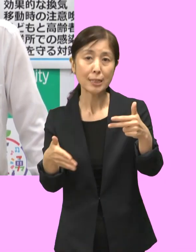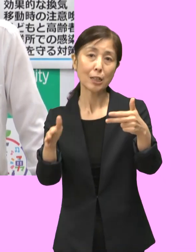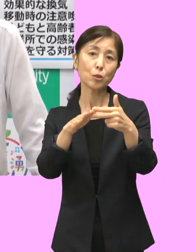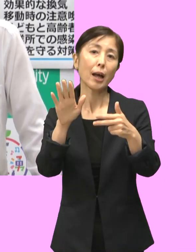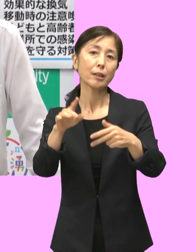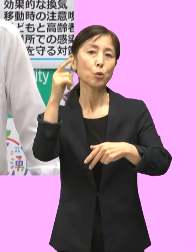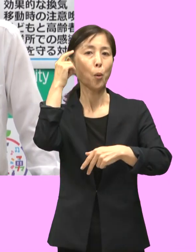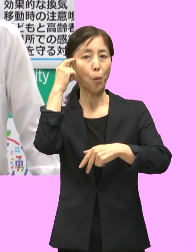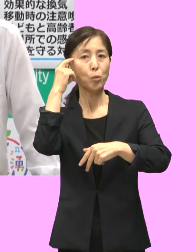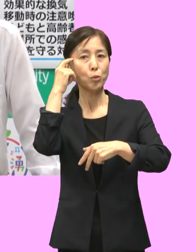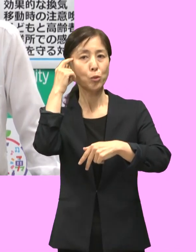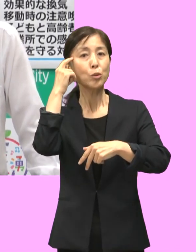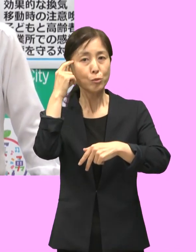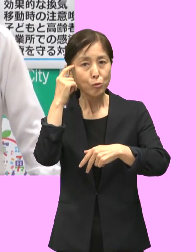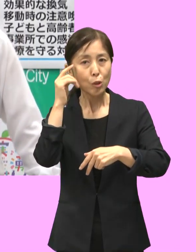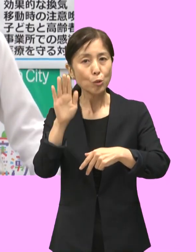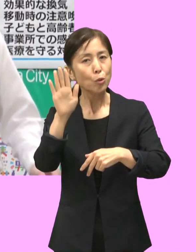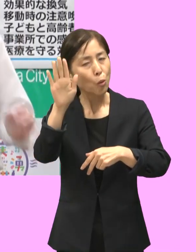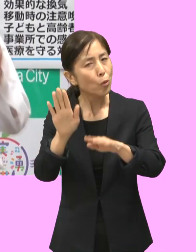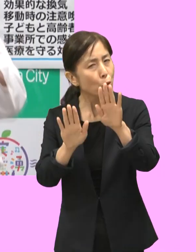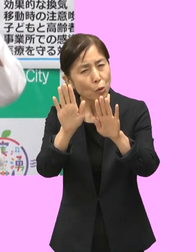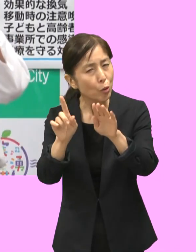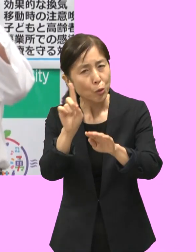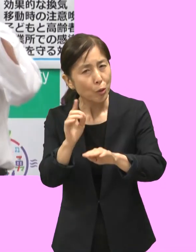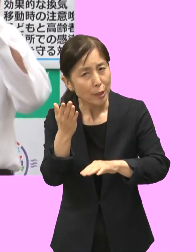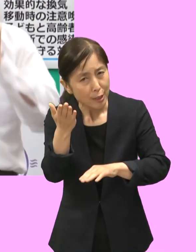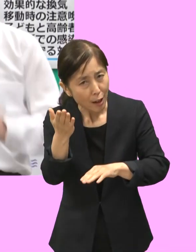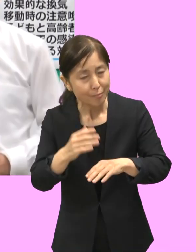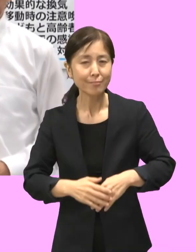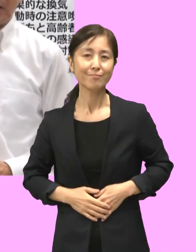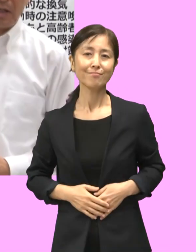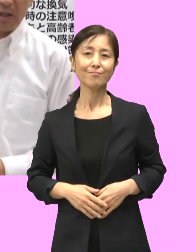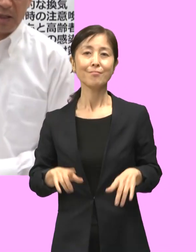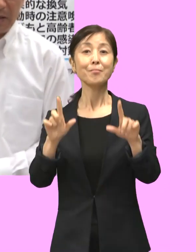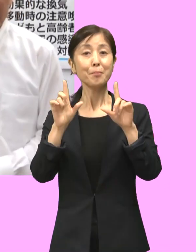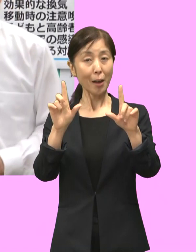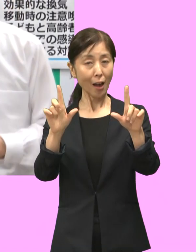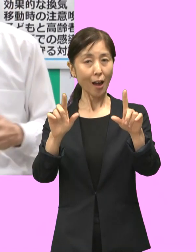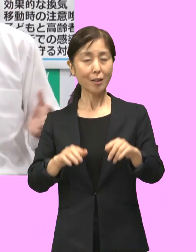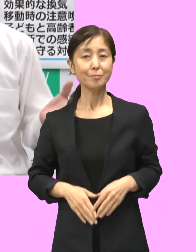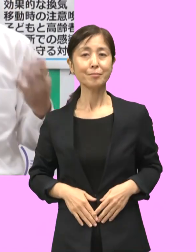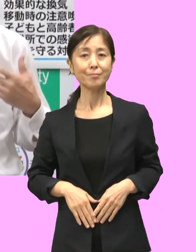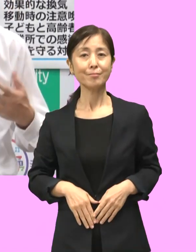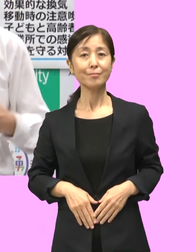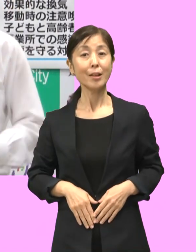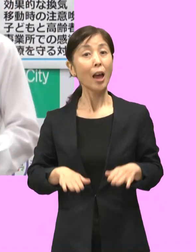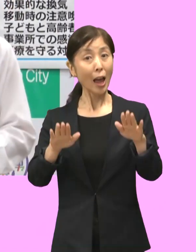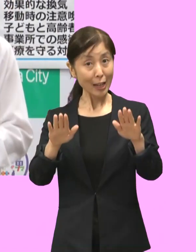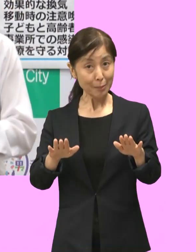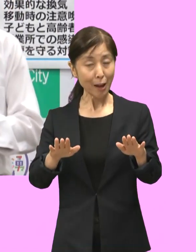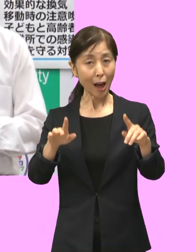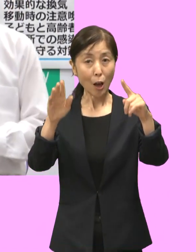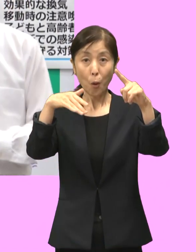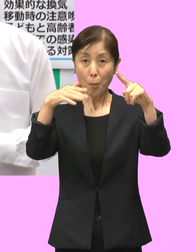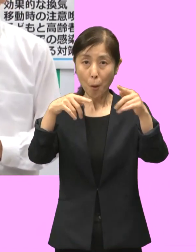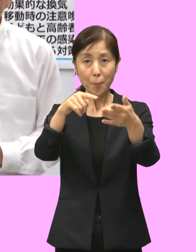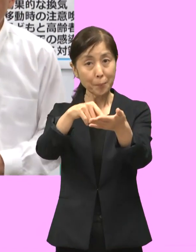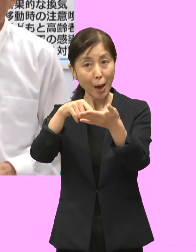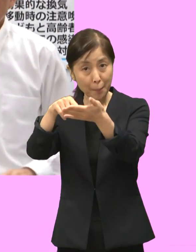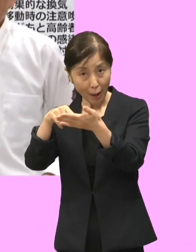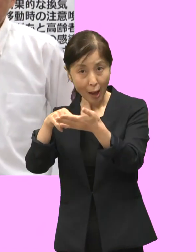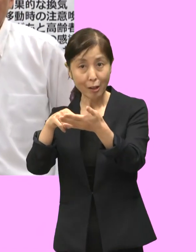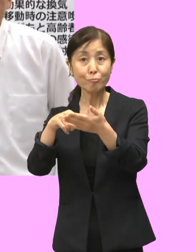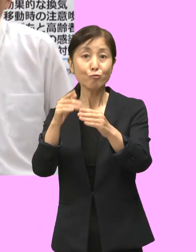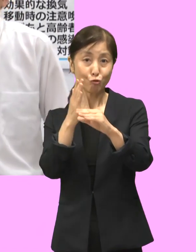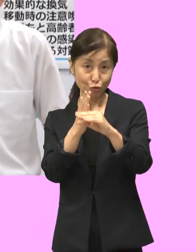何かその後進捗の方がございましたでしょうか。 ですね、今そういうご提案を募集しているところでありまして